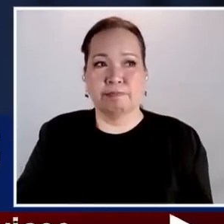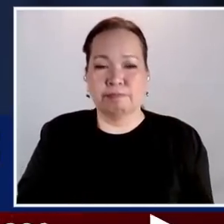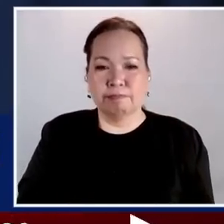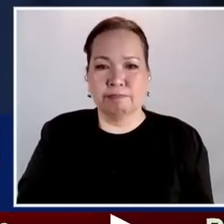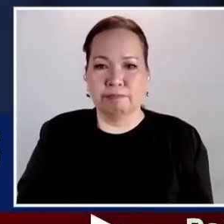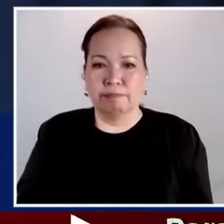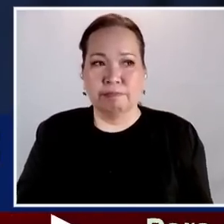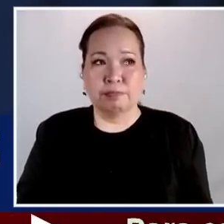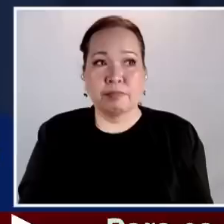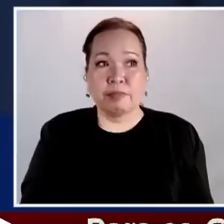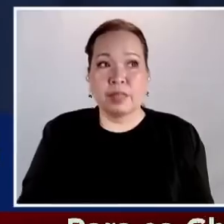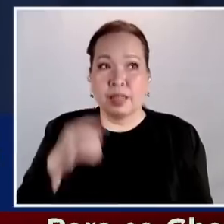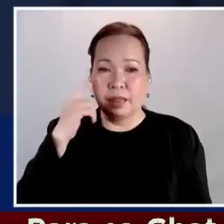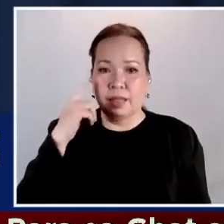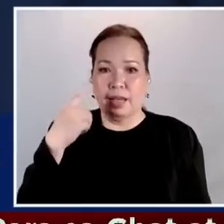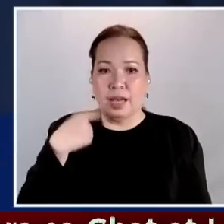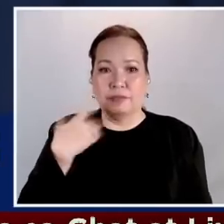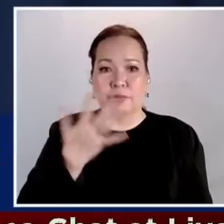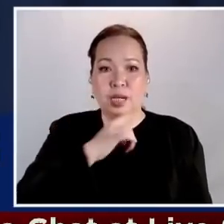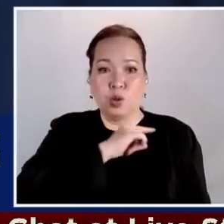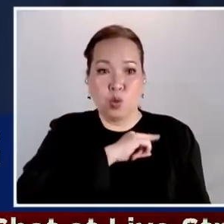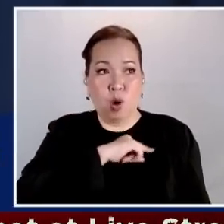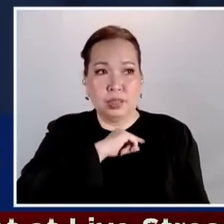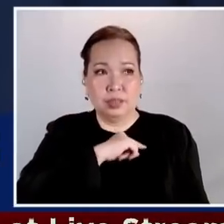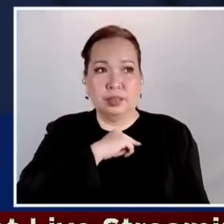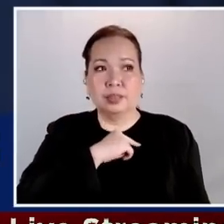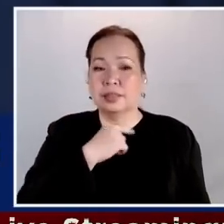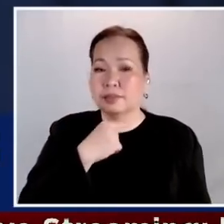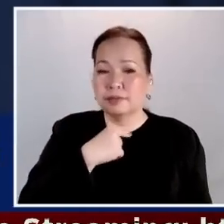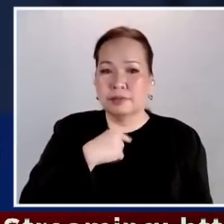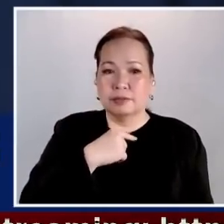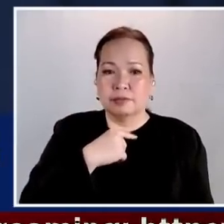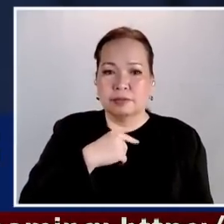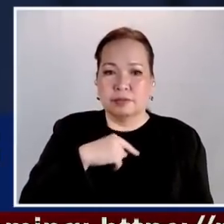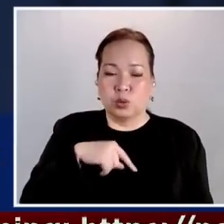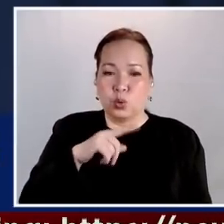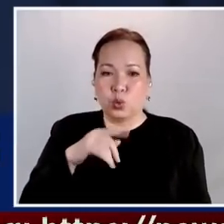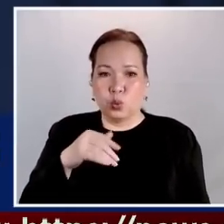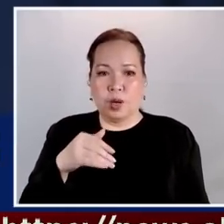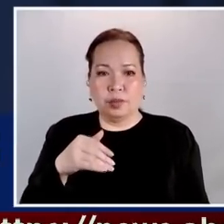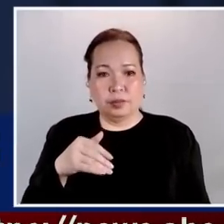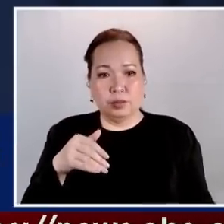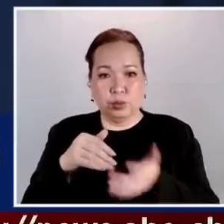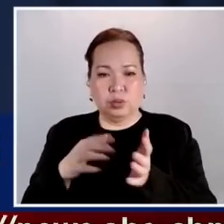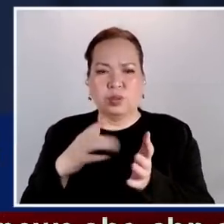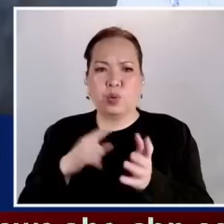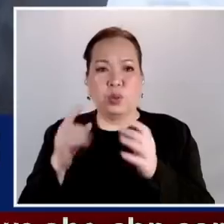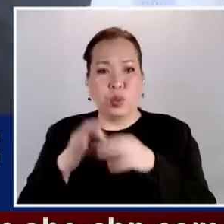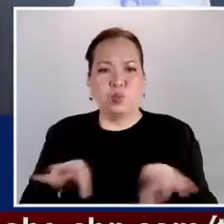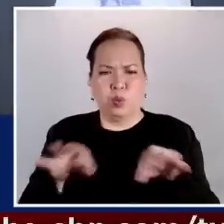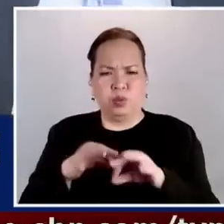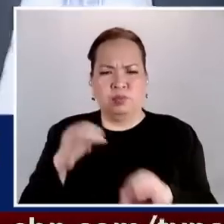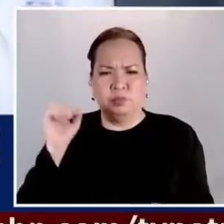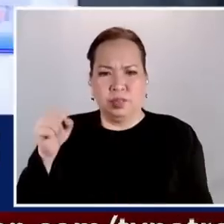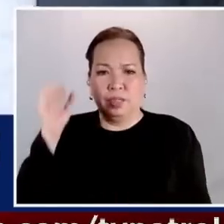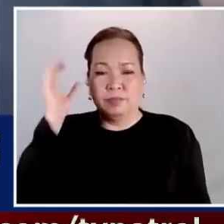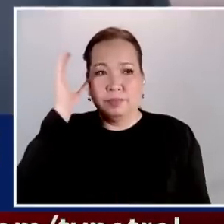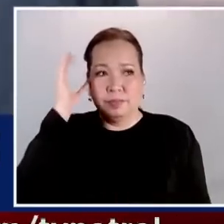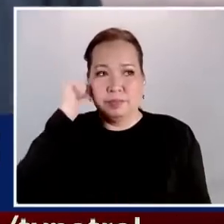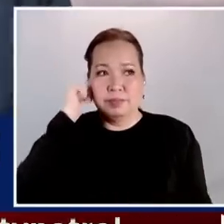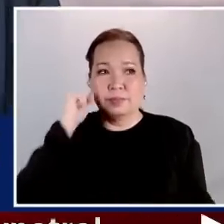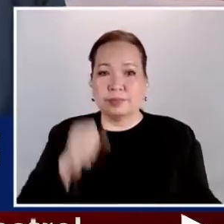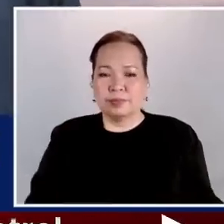I think I have those qualities. I'm a fast learner, and very, very important is I know how to use common sense.